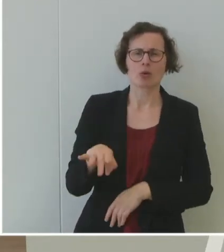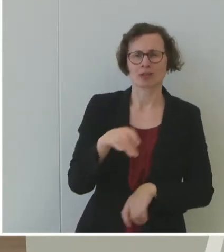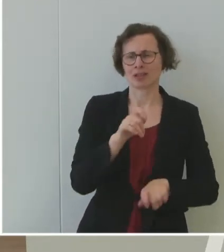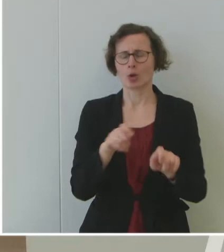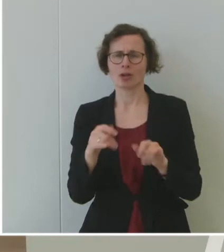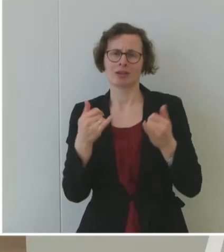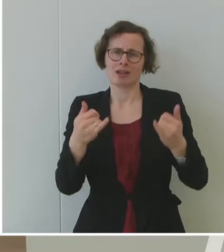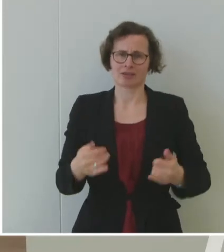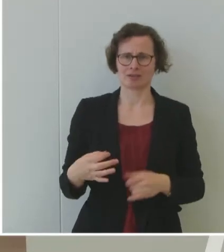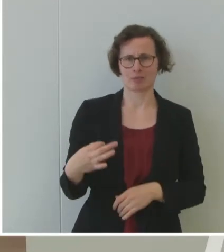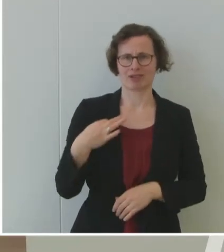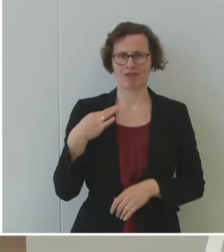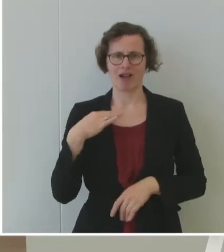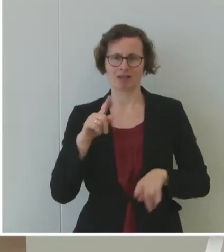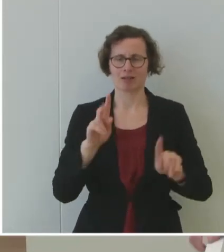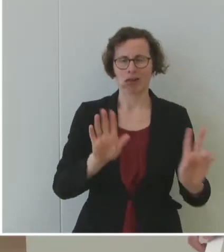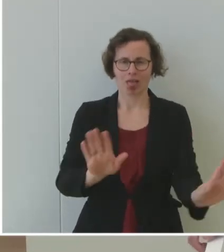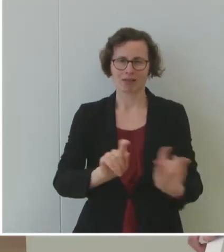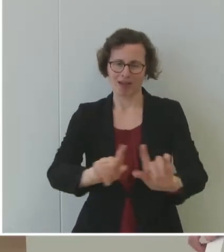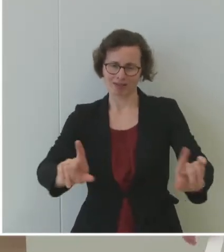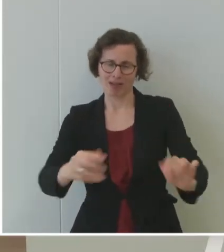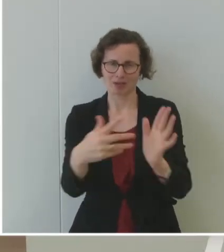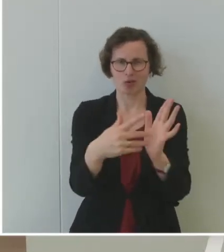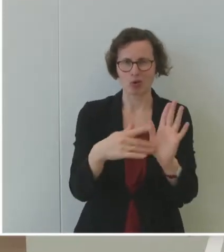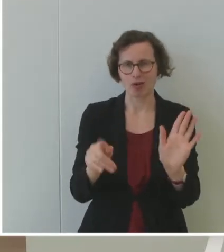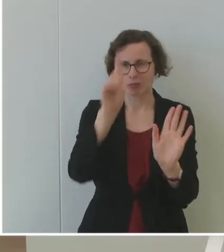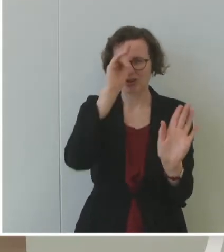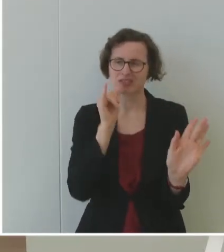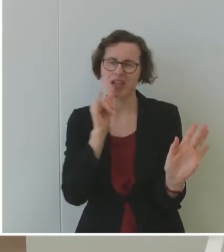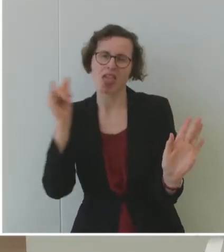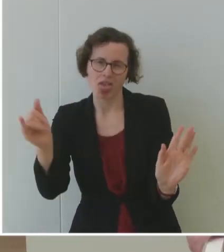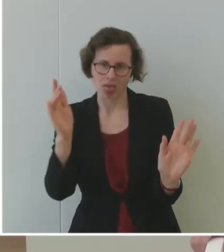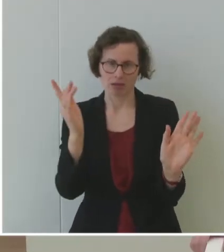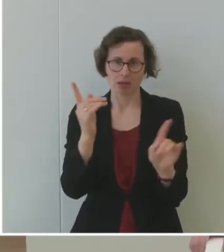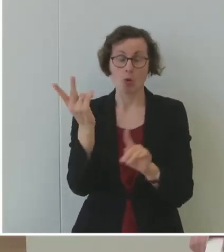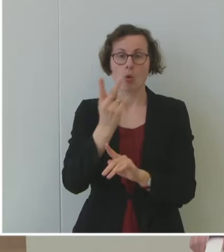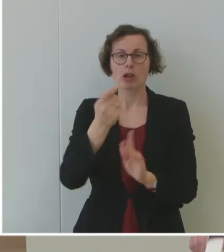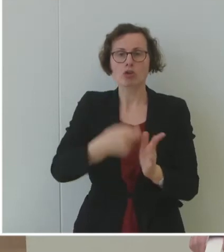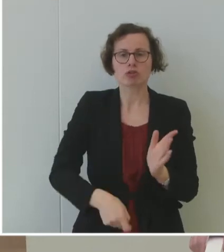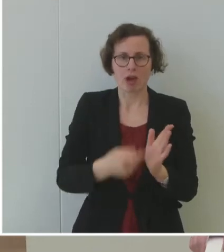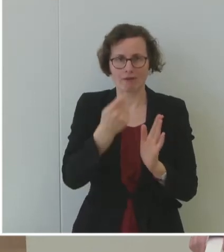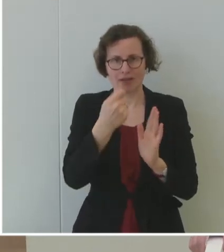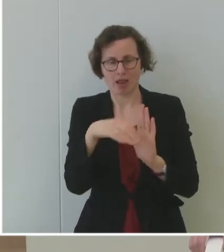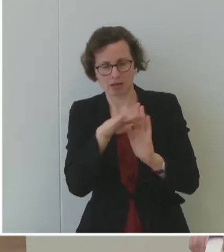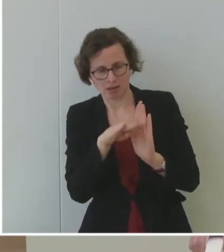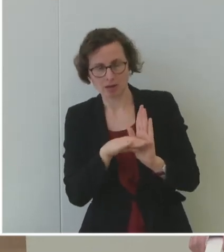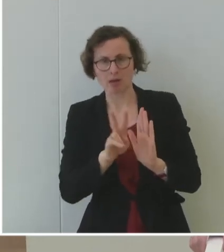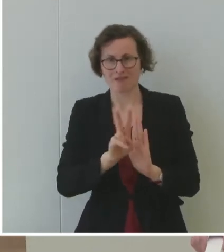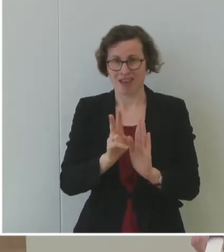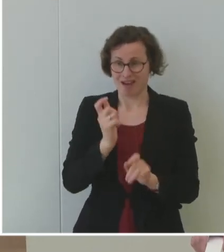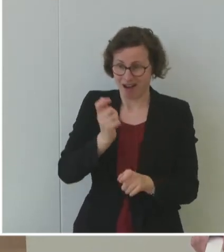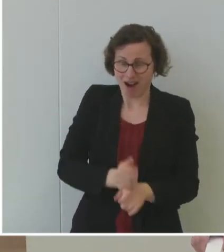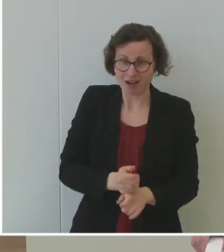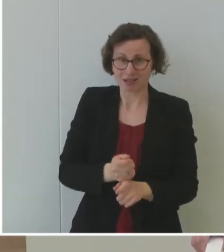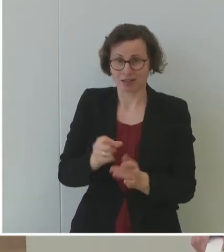Hilfs-Sheriffs, die jetzt die Kennzeichen kontrollieren und die Polizei rufen. Und schon gar nicht brauchen wir Bußgeldkataloge, die dann diejenigen am härtesten treffen, die